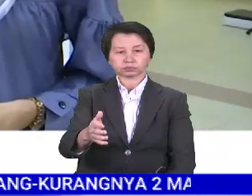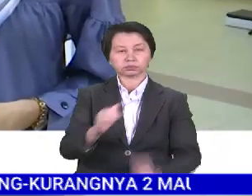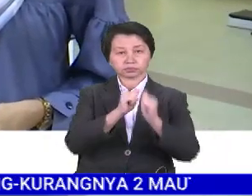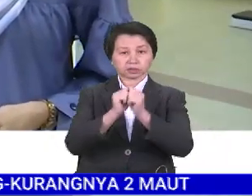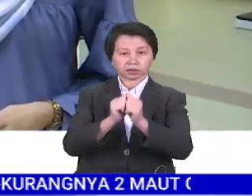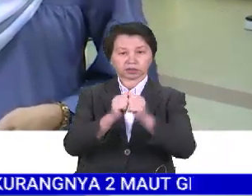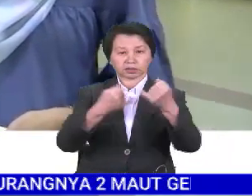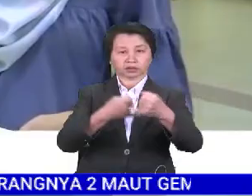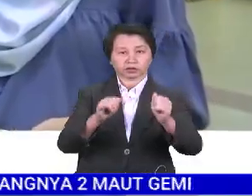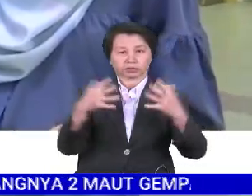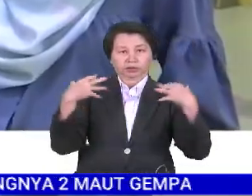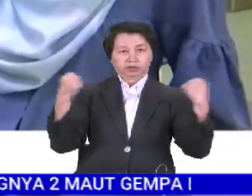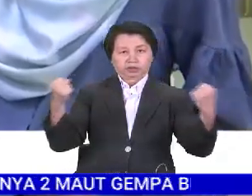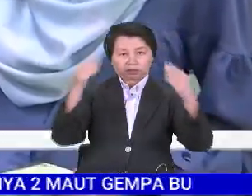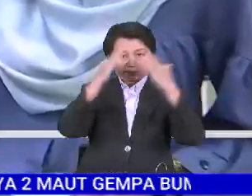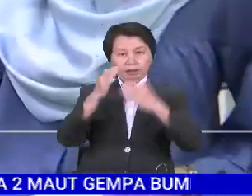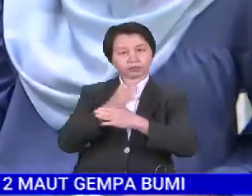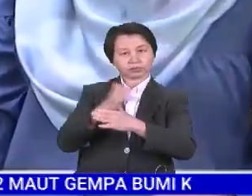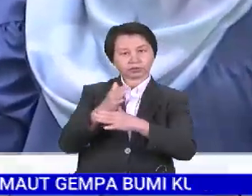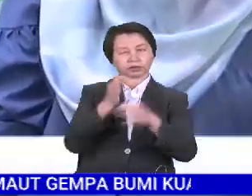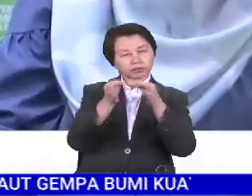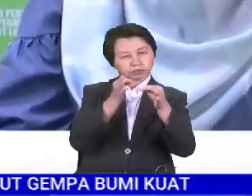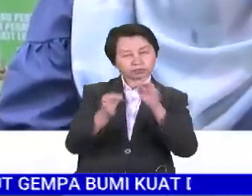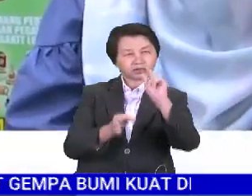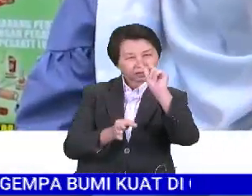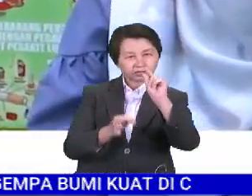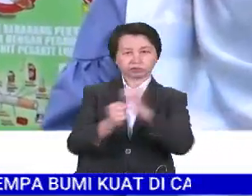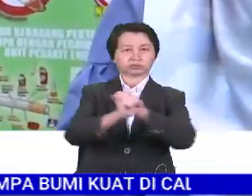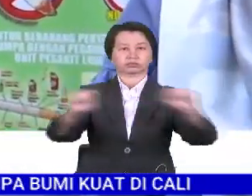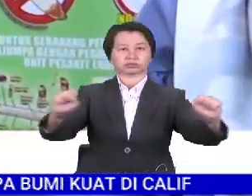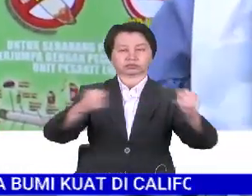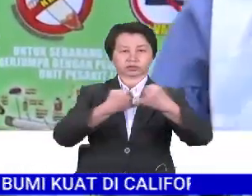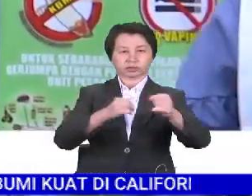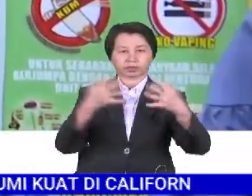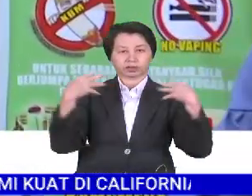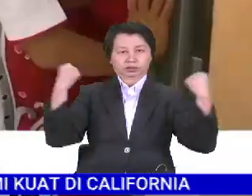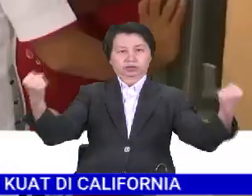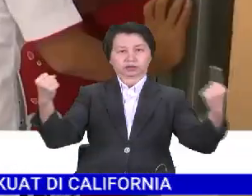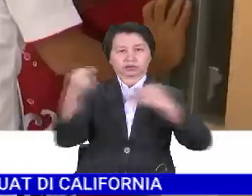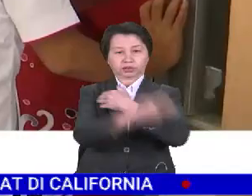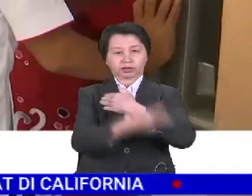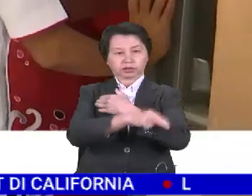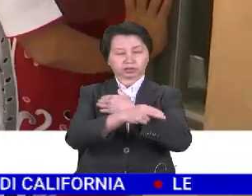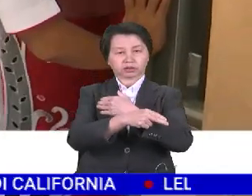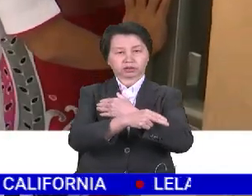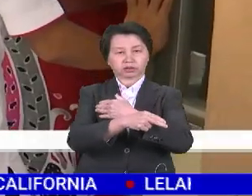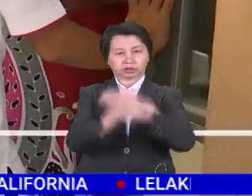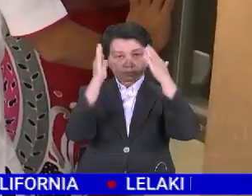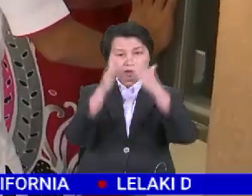bersama dengan Jabatan Kesihatan Negeri Pahang untuk berkongsi sedikit berkenaan dengan kesiapsiagaan Jabatan Kesihatan Negeri dalam